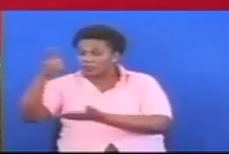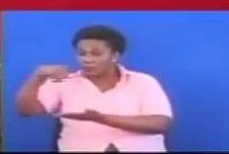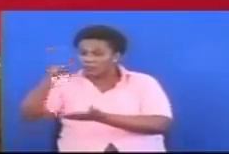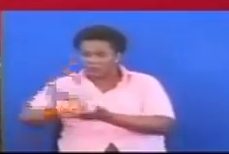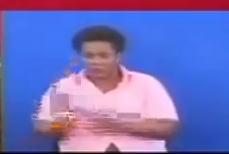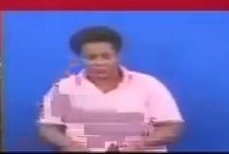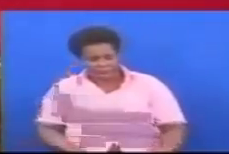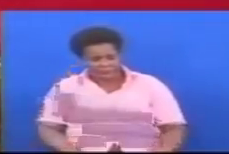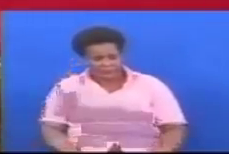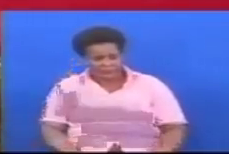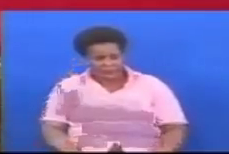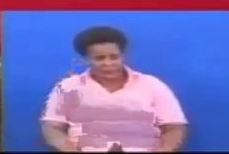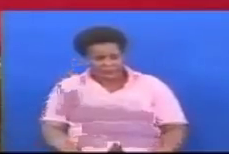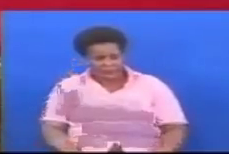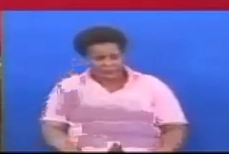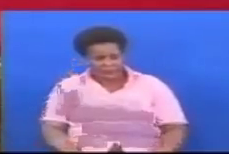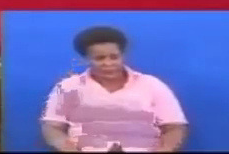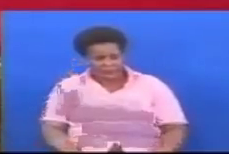makadirio ya matumizi ya Wizara ya Maji ya mwaka